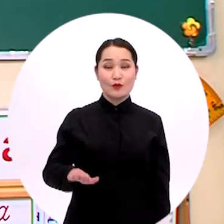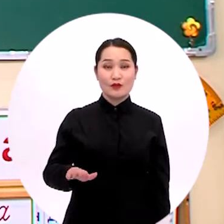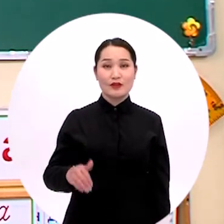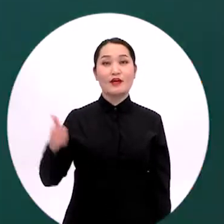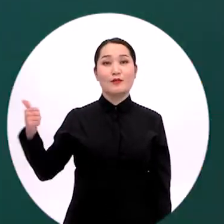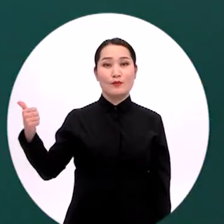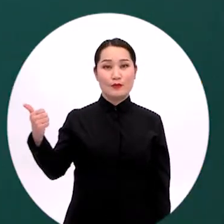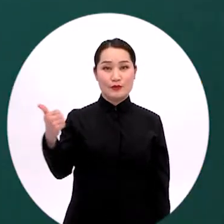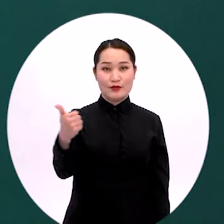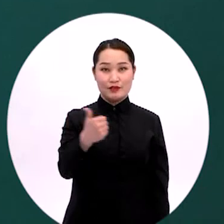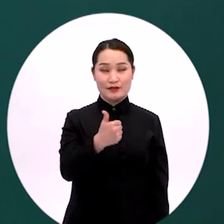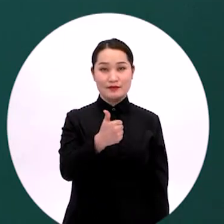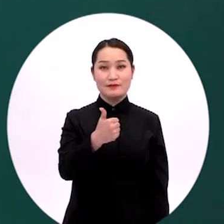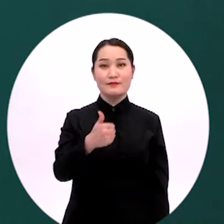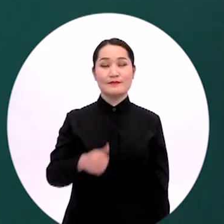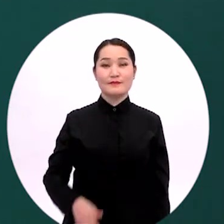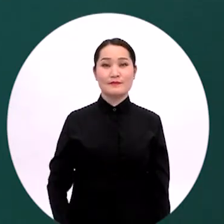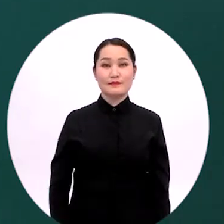Хүүхэд бүхэн